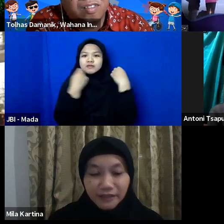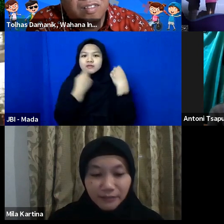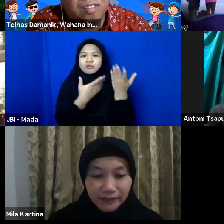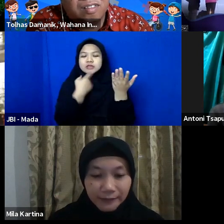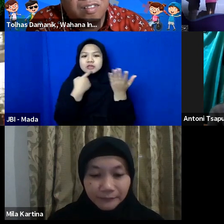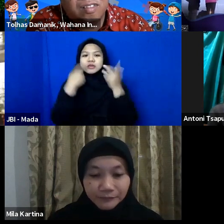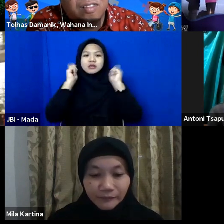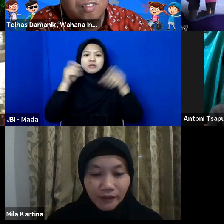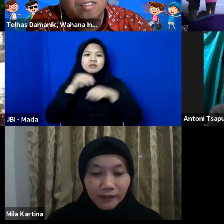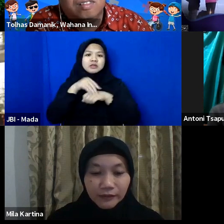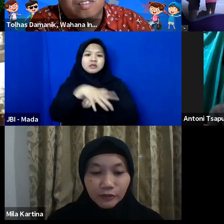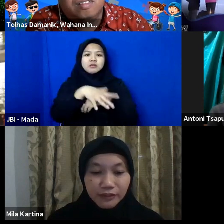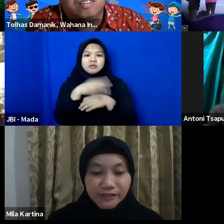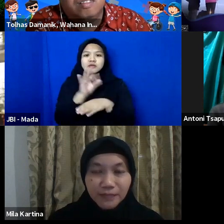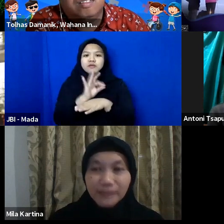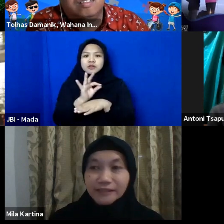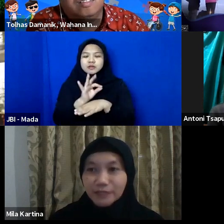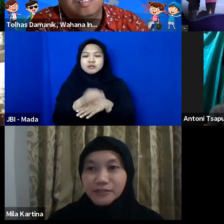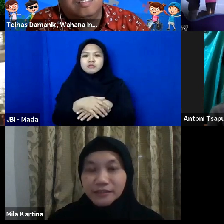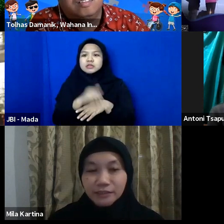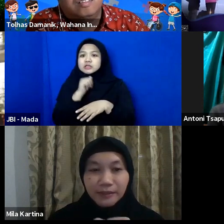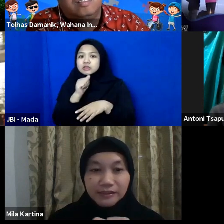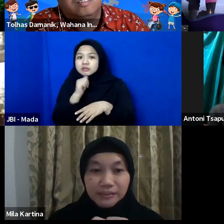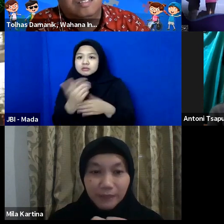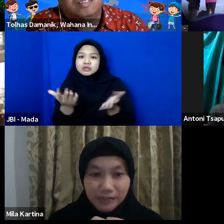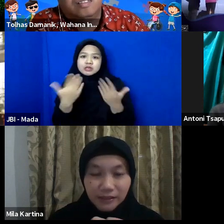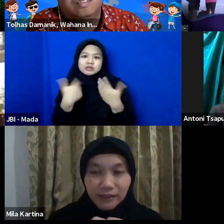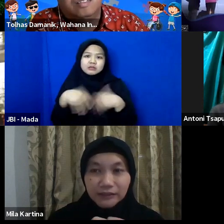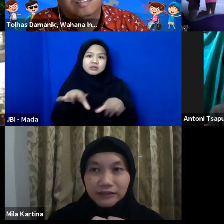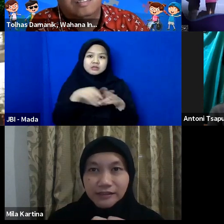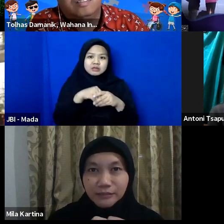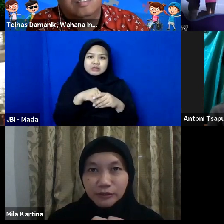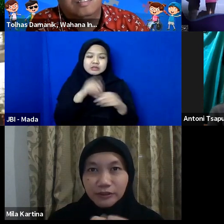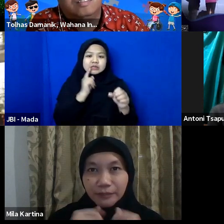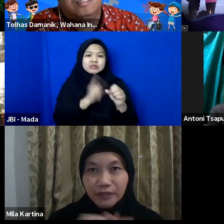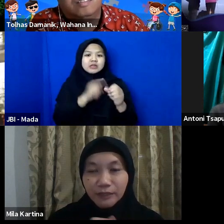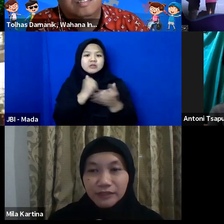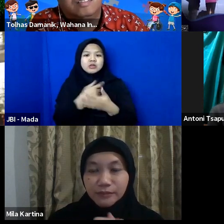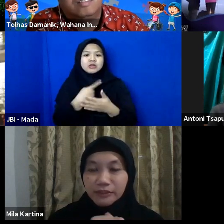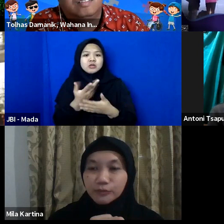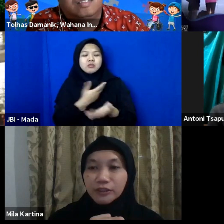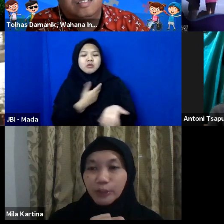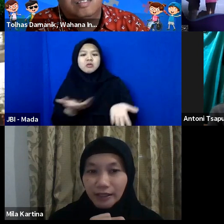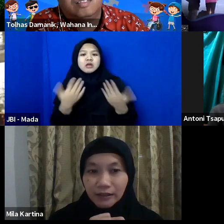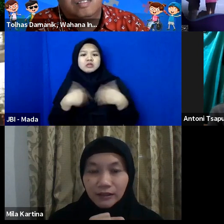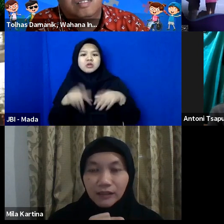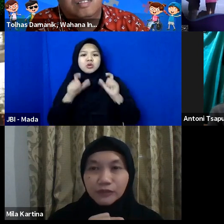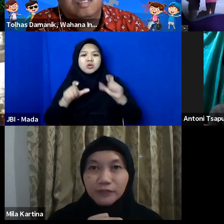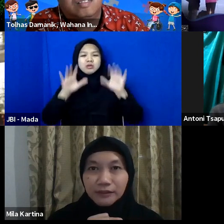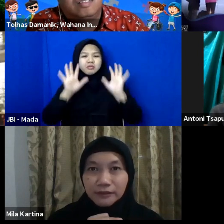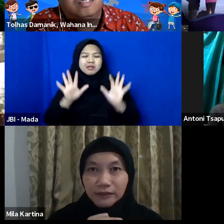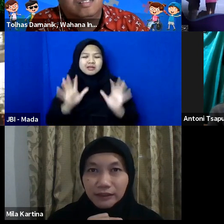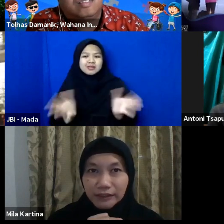tentang kampanye dampak ini itu kemudian siapa aja nih yang sudah cukup partisipasi intinya sih sebetulnya kita pengen mengajak sebanyak mungkin orang